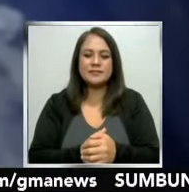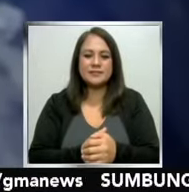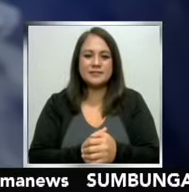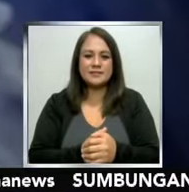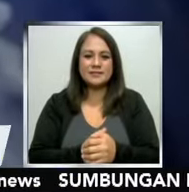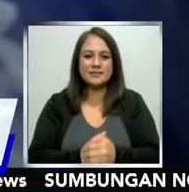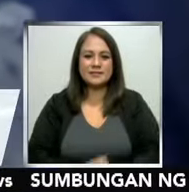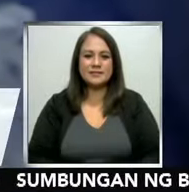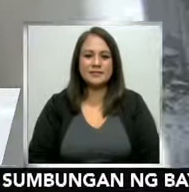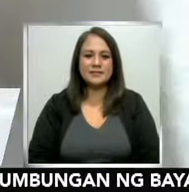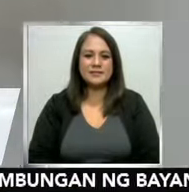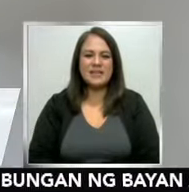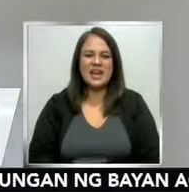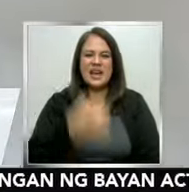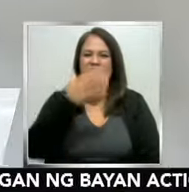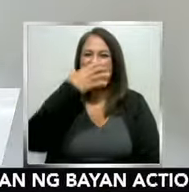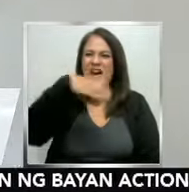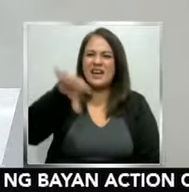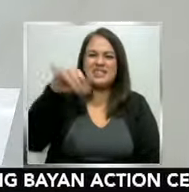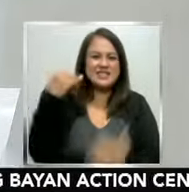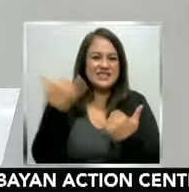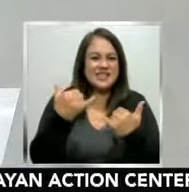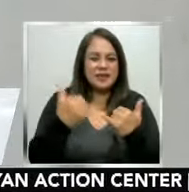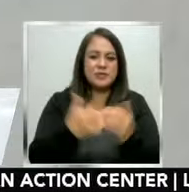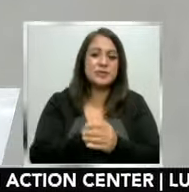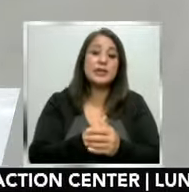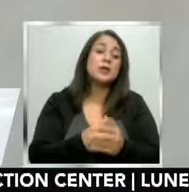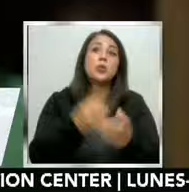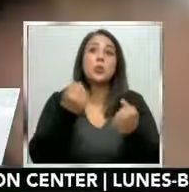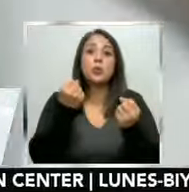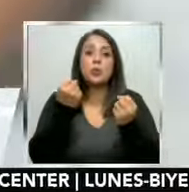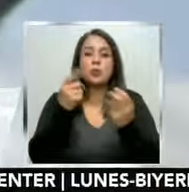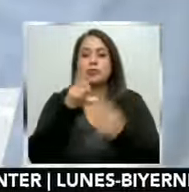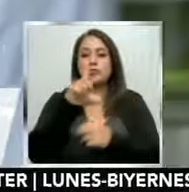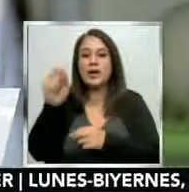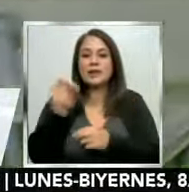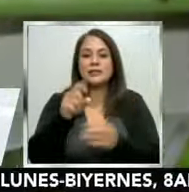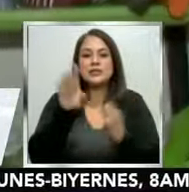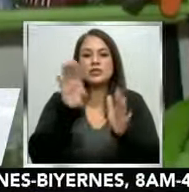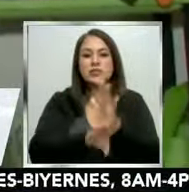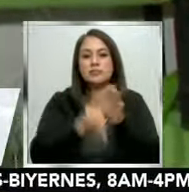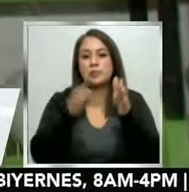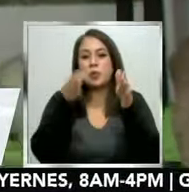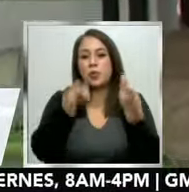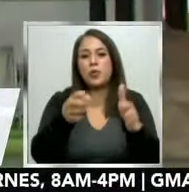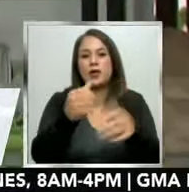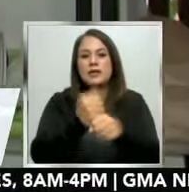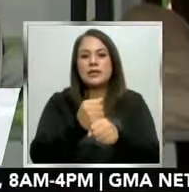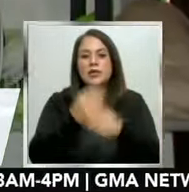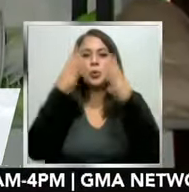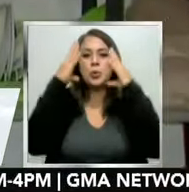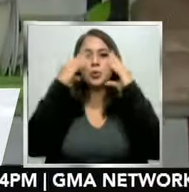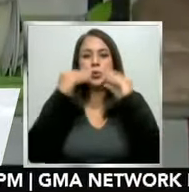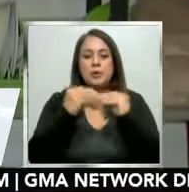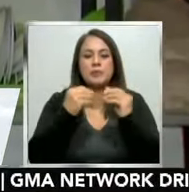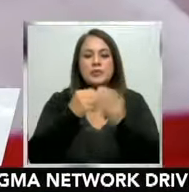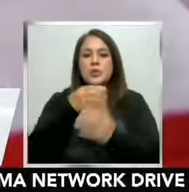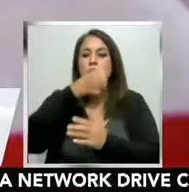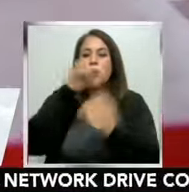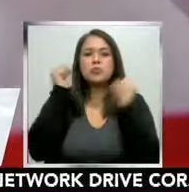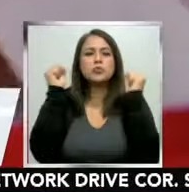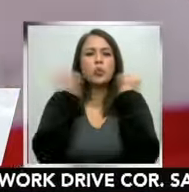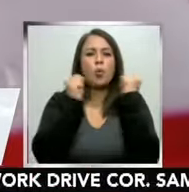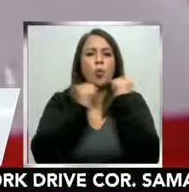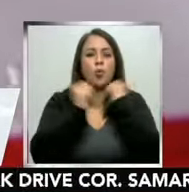Sa init ng panahon ngayon, isa sa pinakamabilis at pinakamurang paraan para mapatid ang init ang pag-inom ng malamig na tubig.